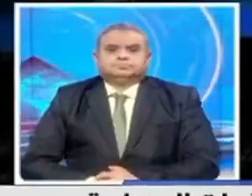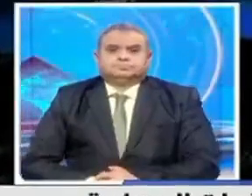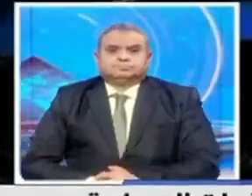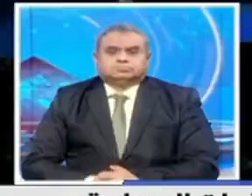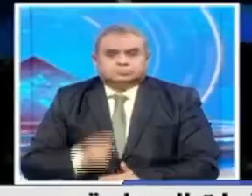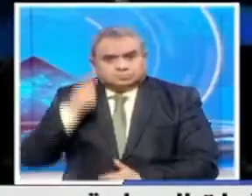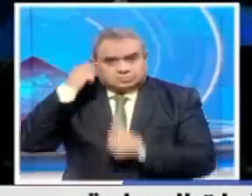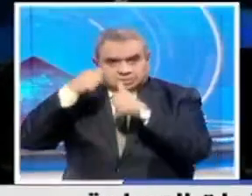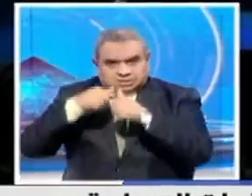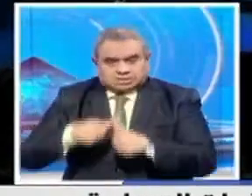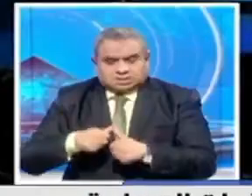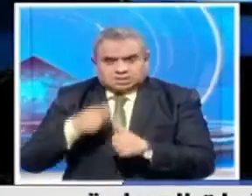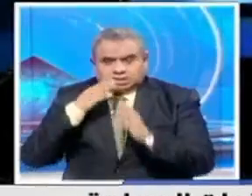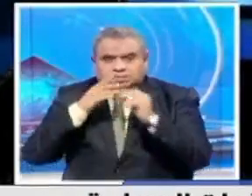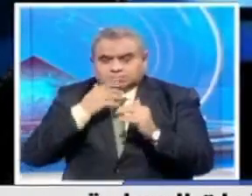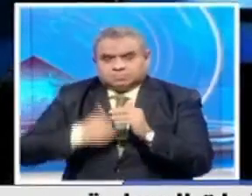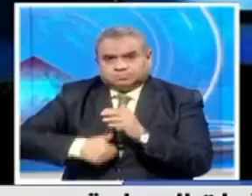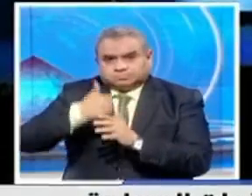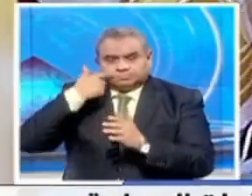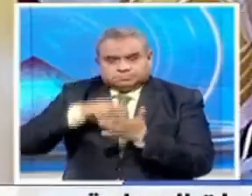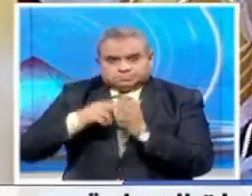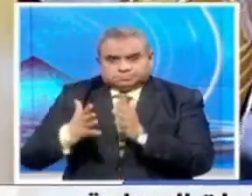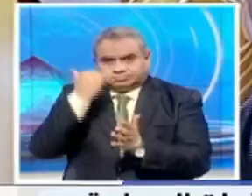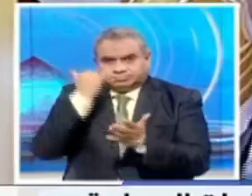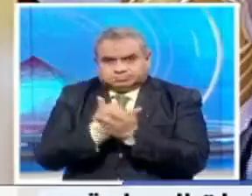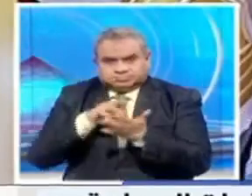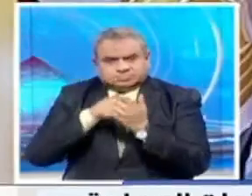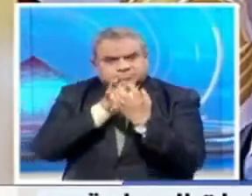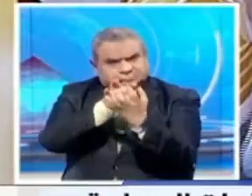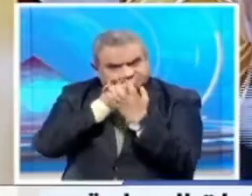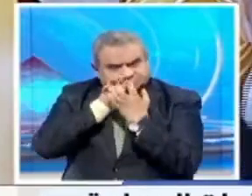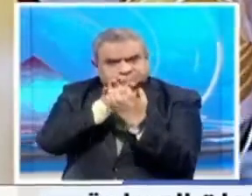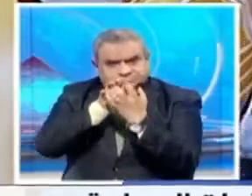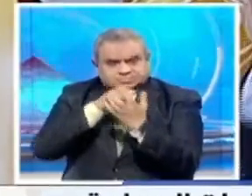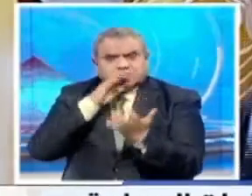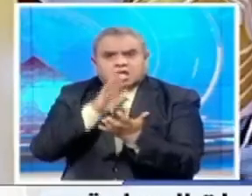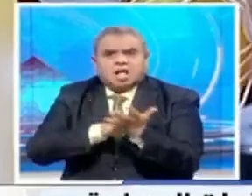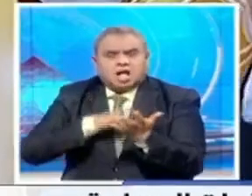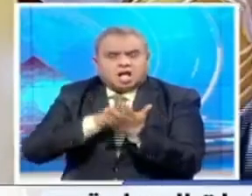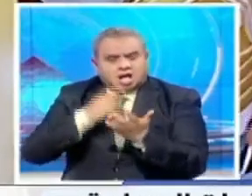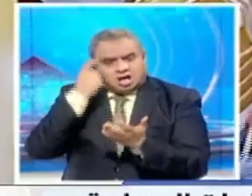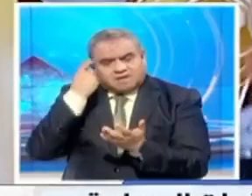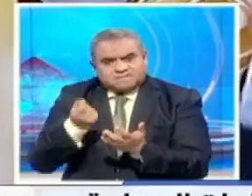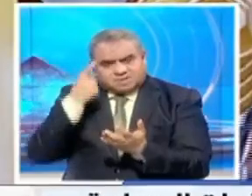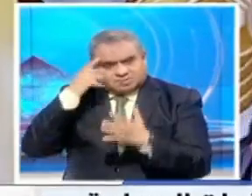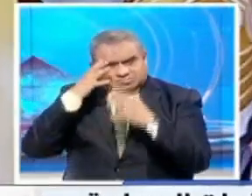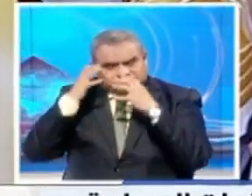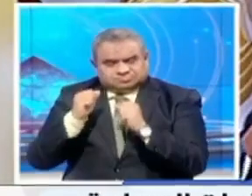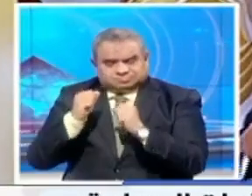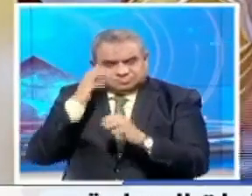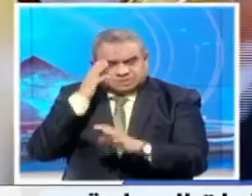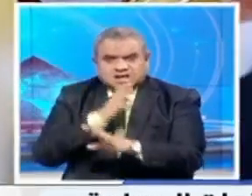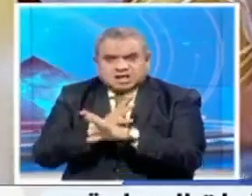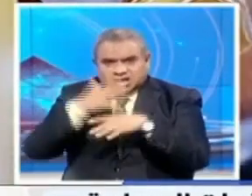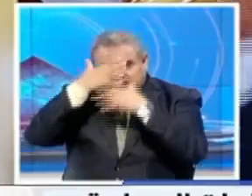هيذكر التاريخ لمصر انها تصدت وجبهت اخطر فكر متطرف ارهابي